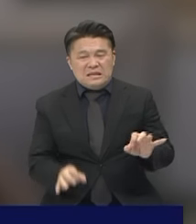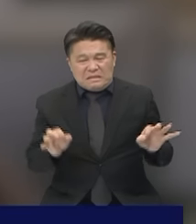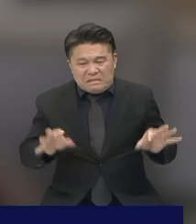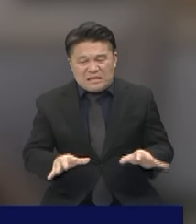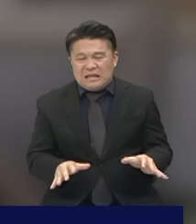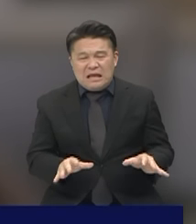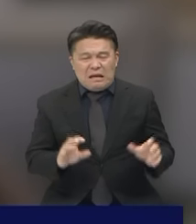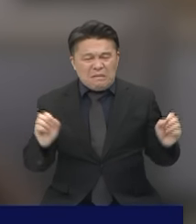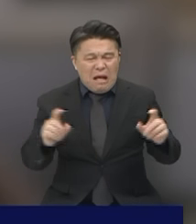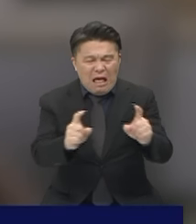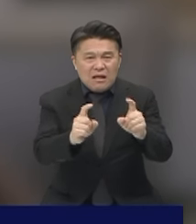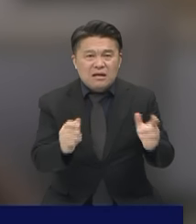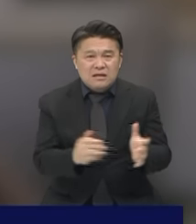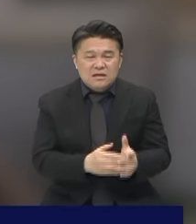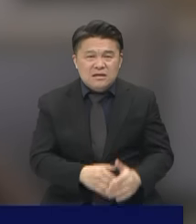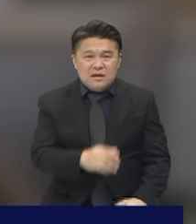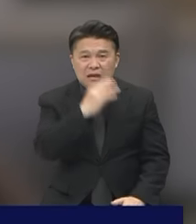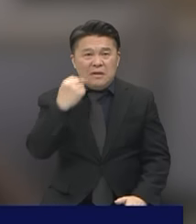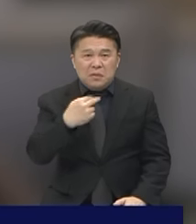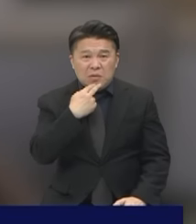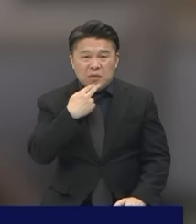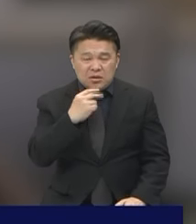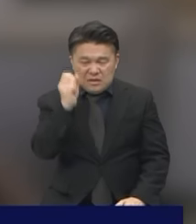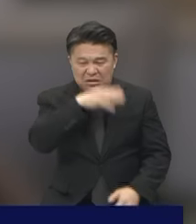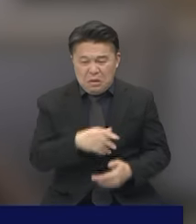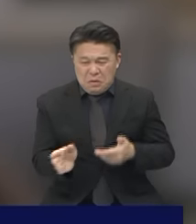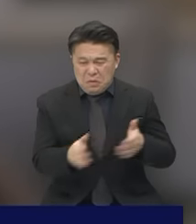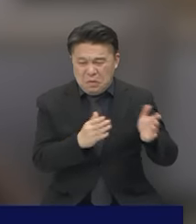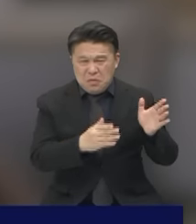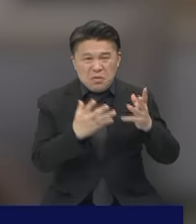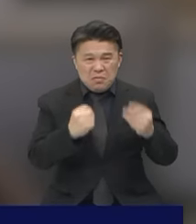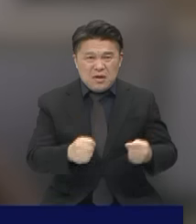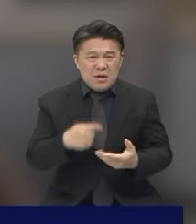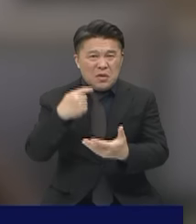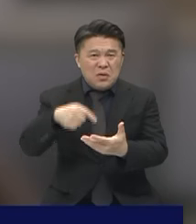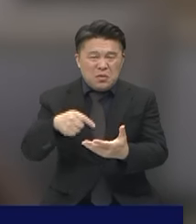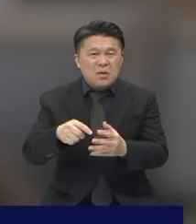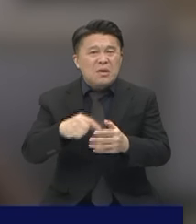역시 흐지부지, 바로잡지 못하고 넘어가는 일이 쌓일수록 우리